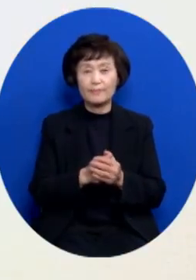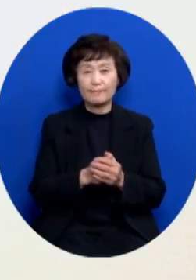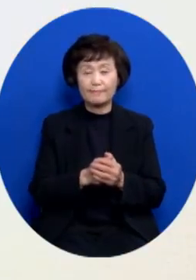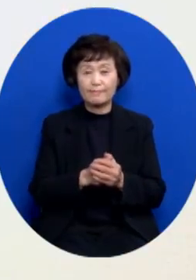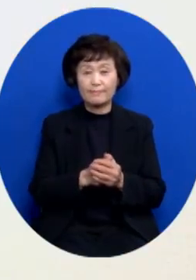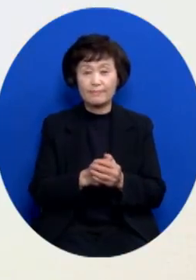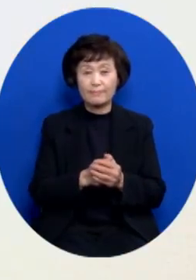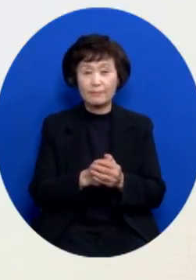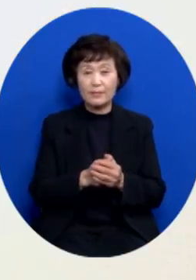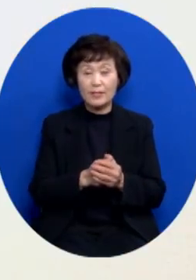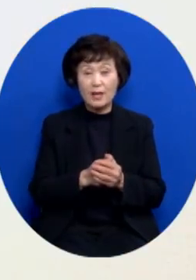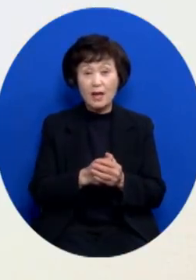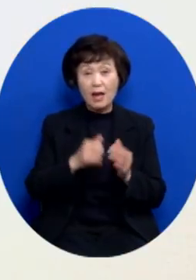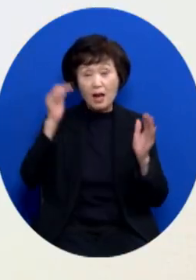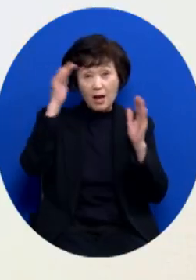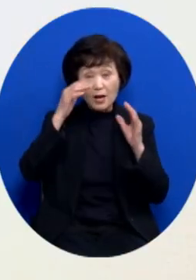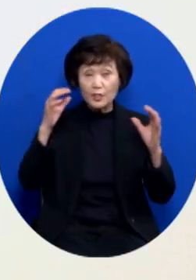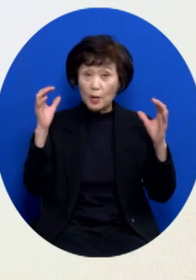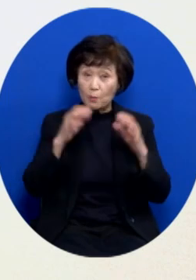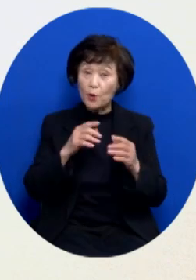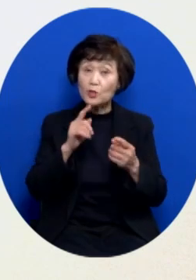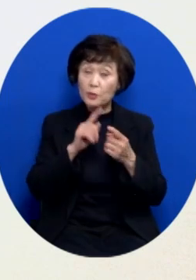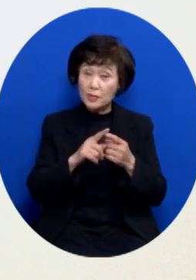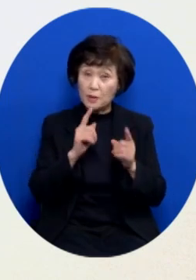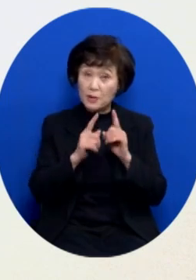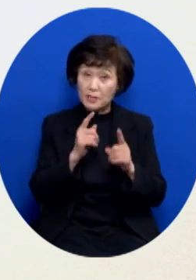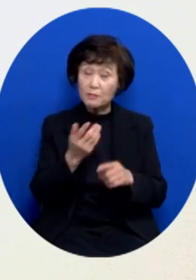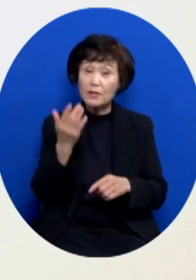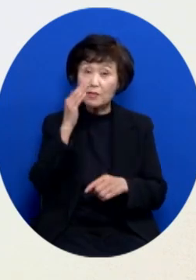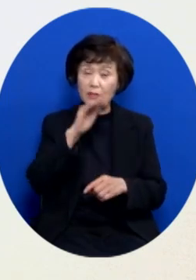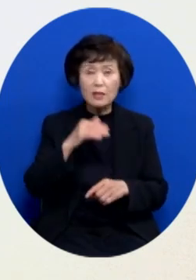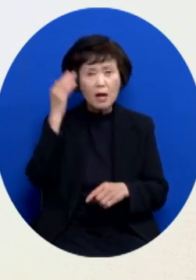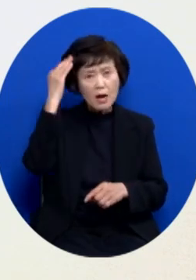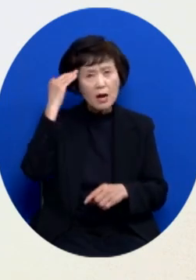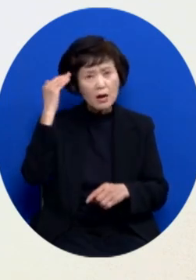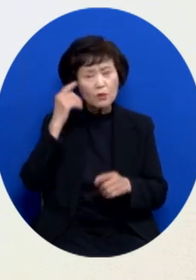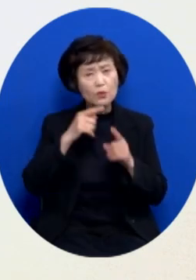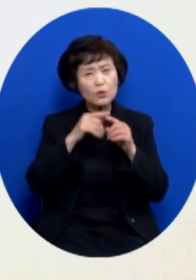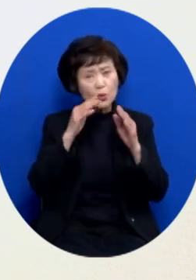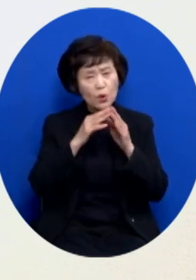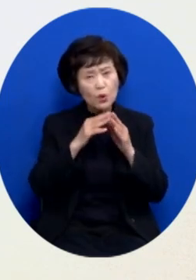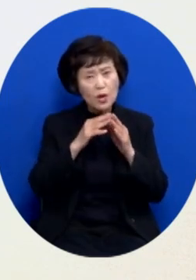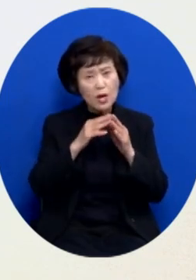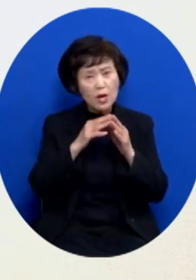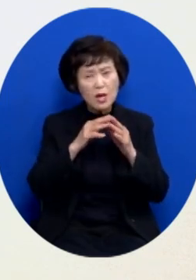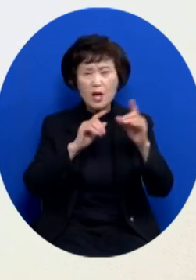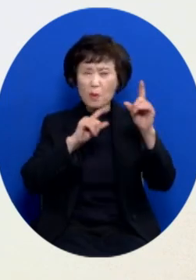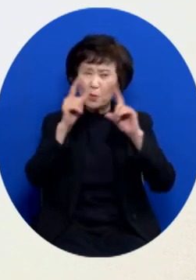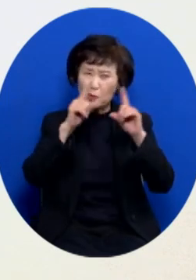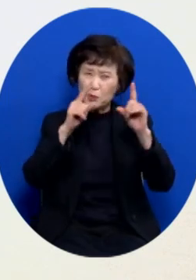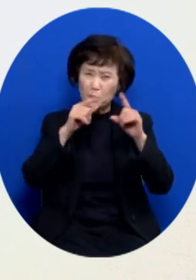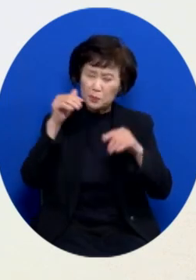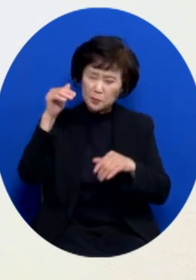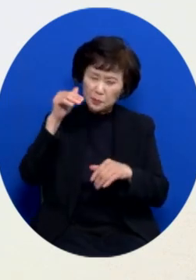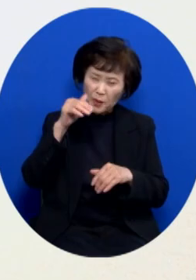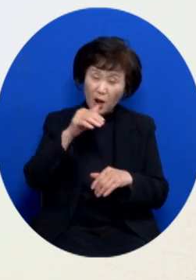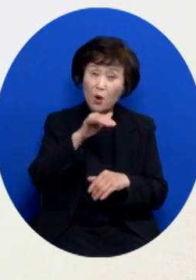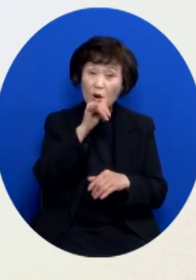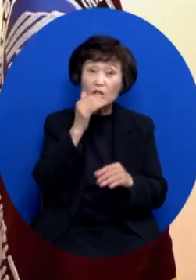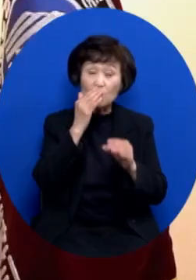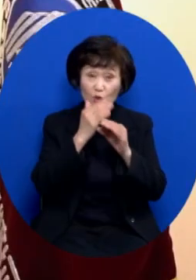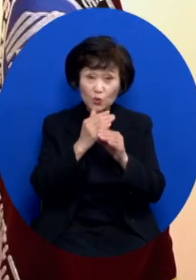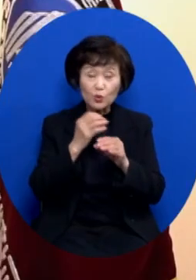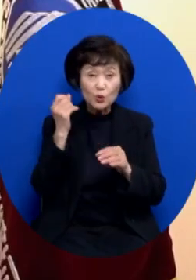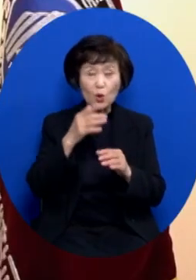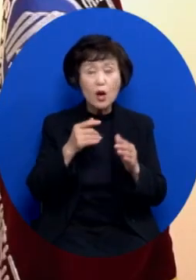대해서 잠깐 언급을 해주셨는데요. 요즘에 뭐 한국 교회에 대한 이미지도 많이 추락하고 있는 상황이고 또 학령 인구도 많이